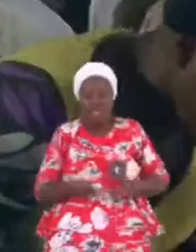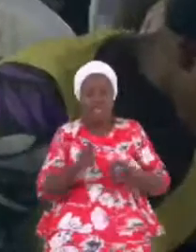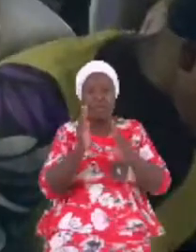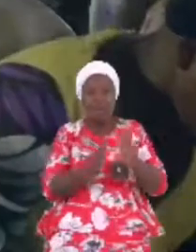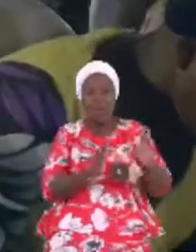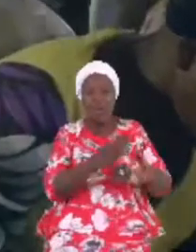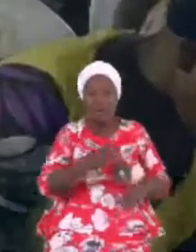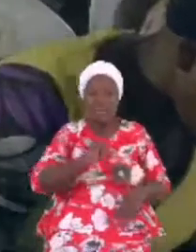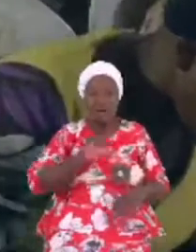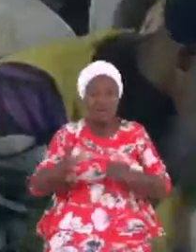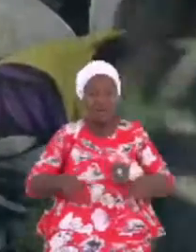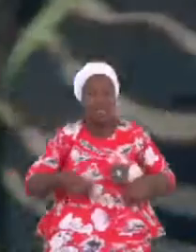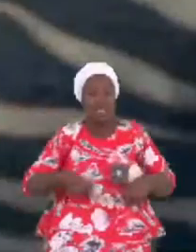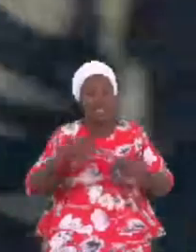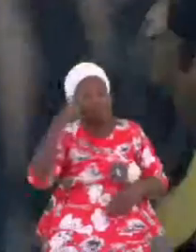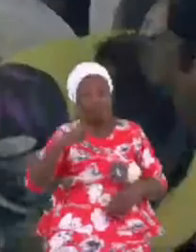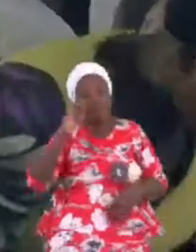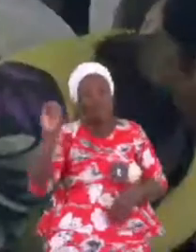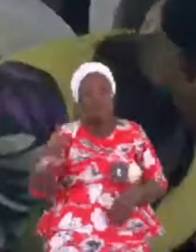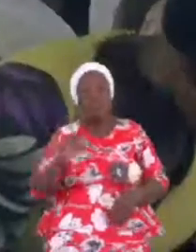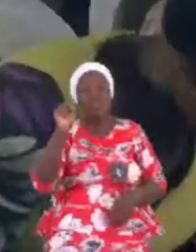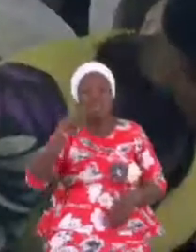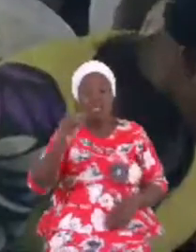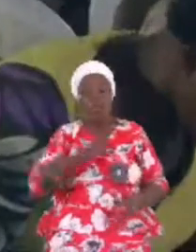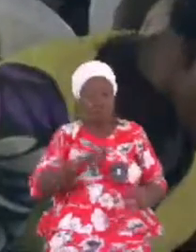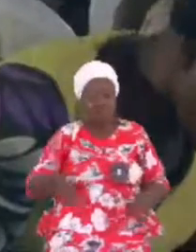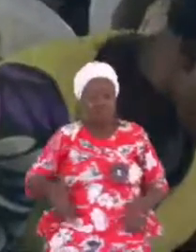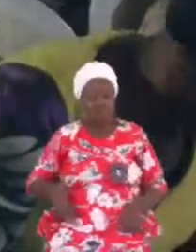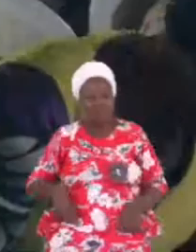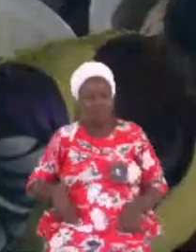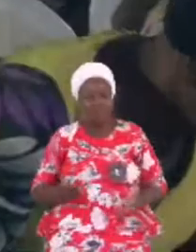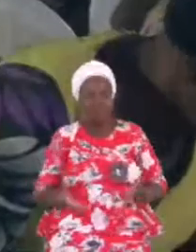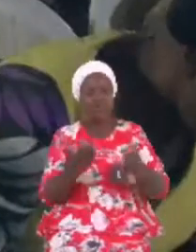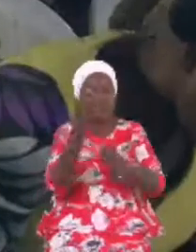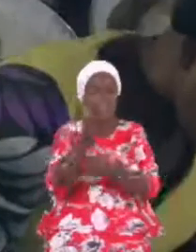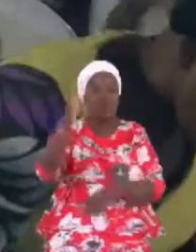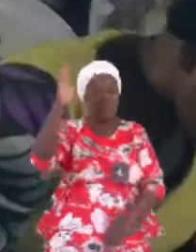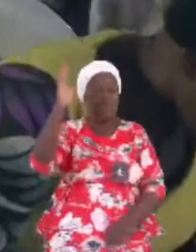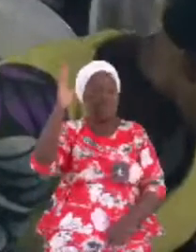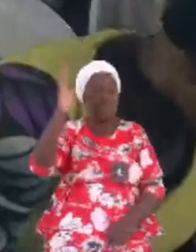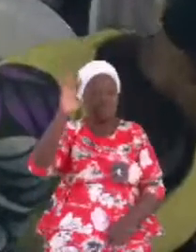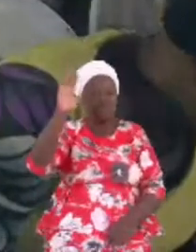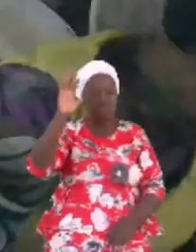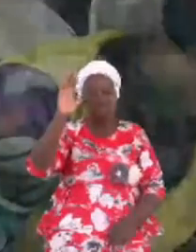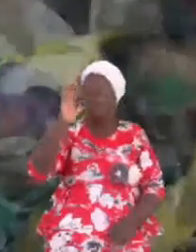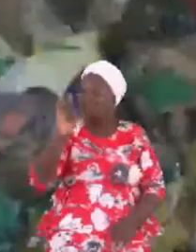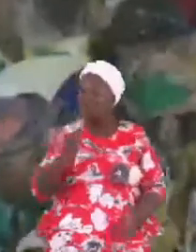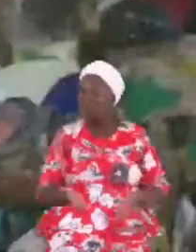Un lieu préparé où nous vivrons pour toujours, oui Seigneur, lève ta main maintenant, lève ta main, lève ta main. Si tu lèves ta